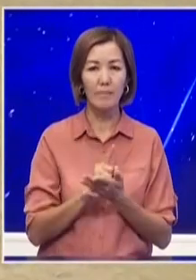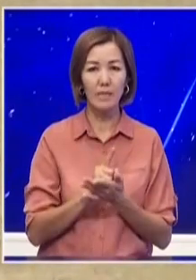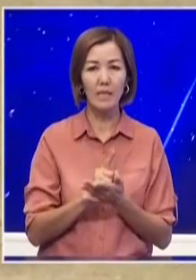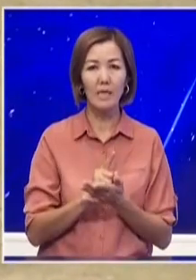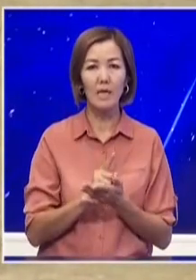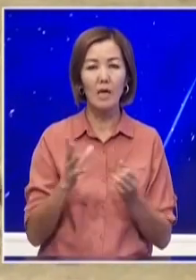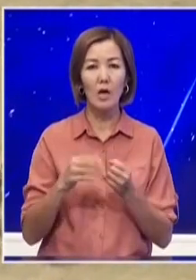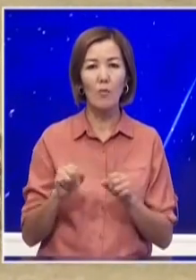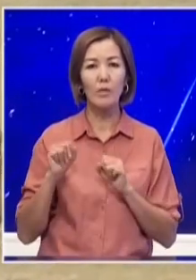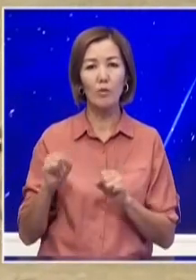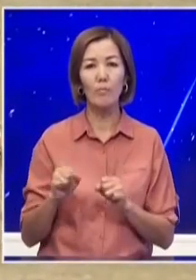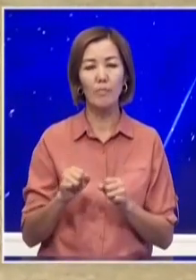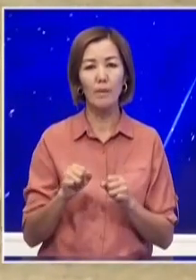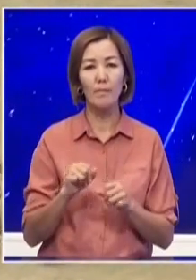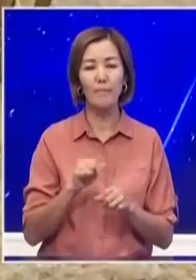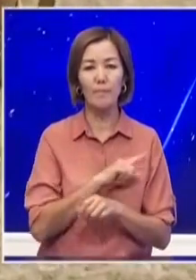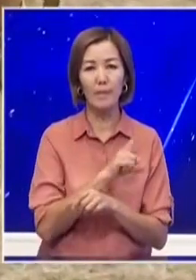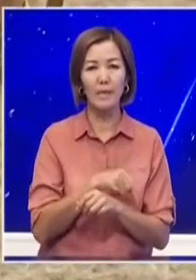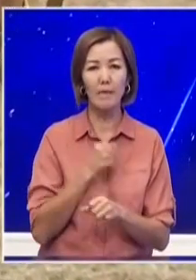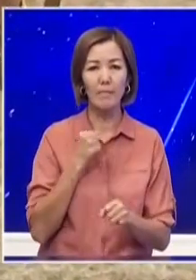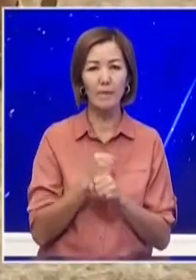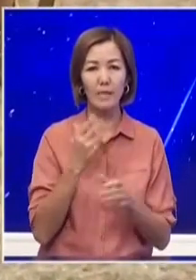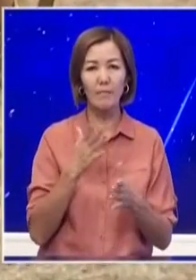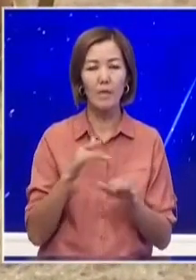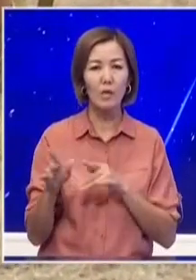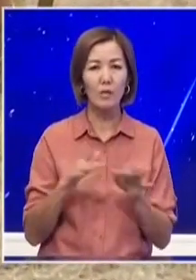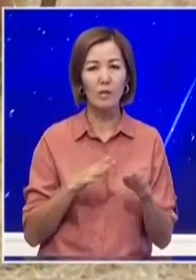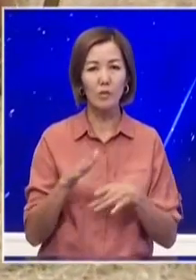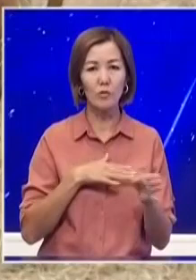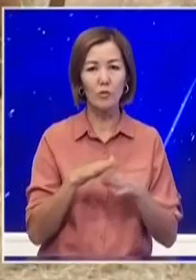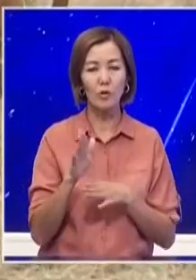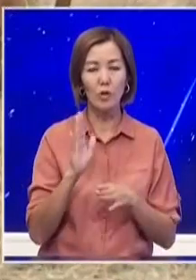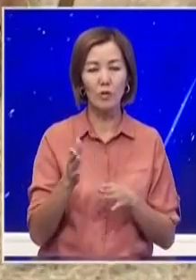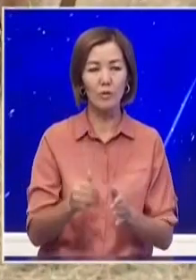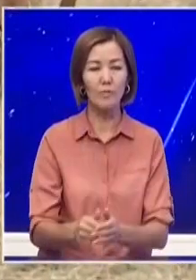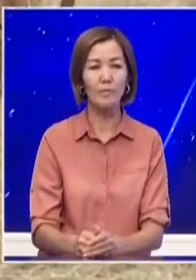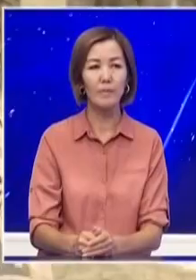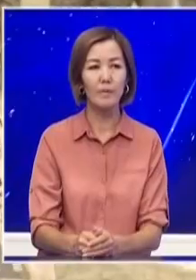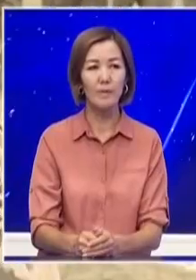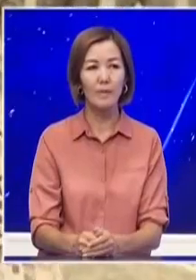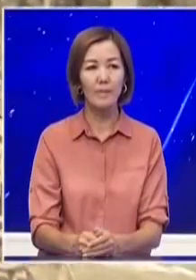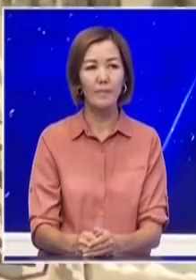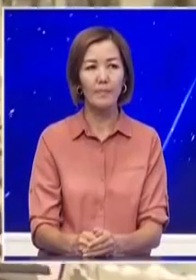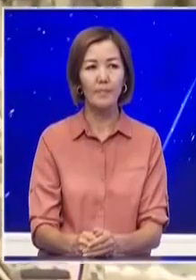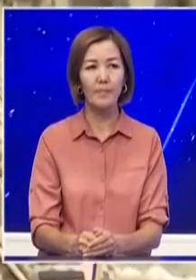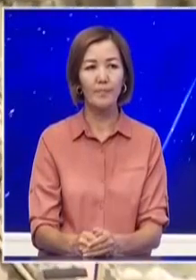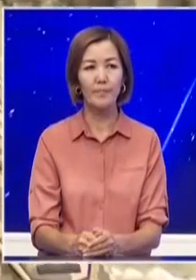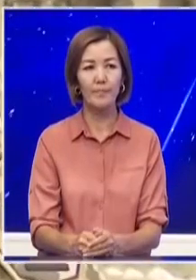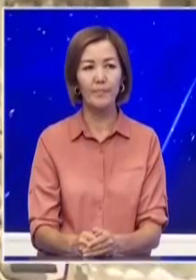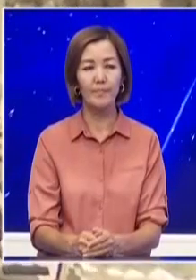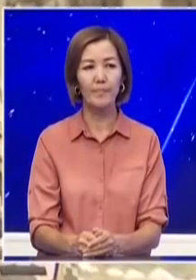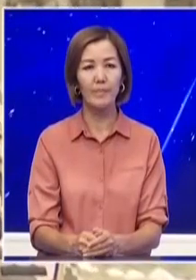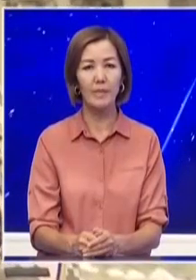міндеті аумақтық қорғанысты бекемдеп, жауынгерлік іс-қимылдарды жүзеге асыруға бағытталған. Кезінде офицер,